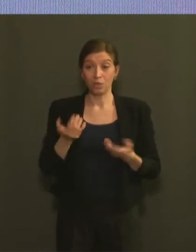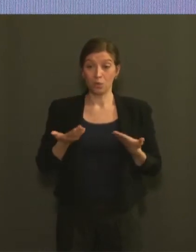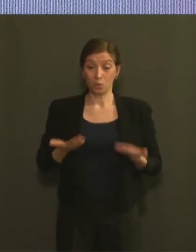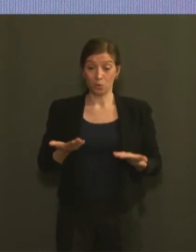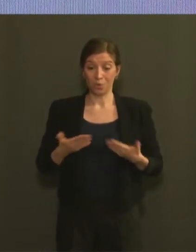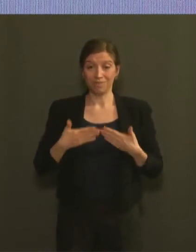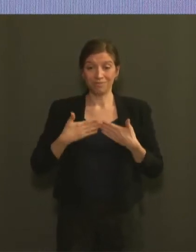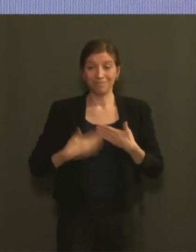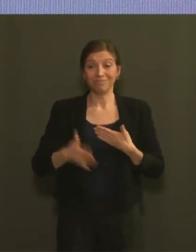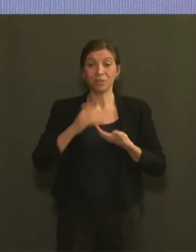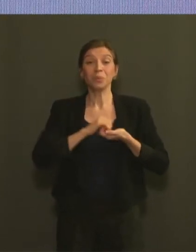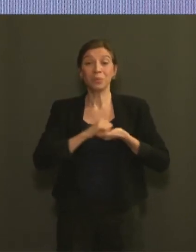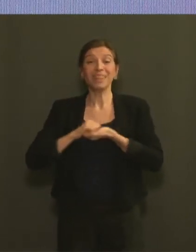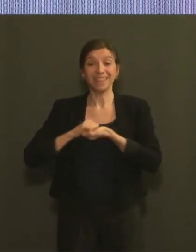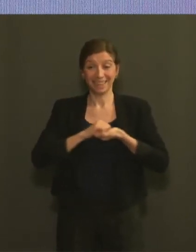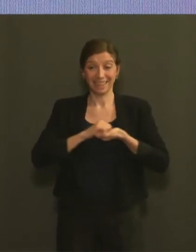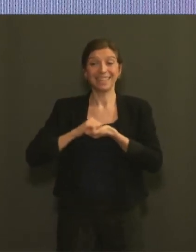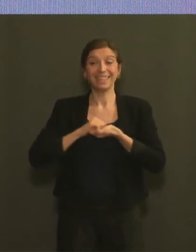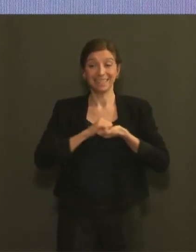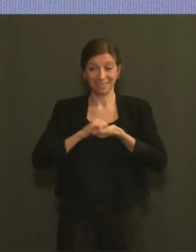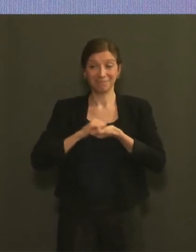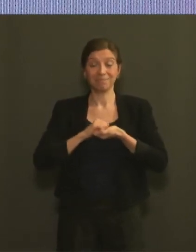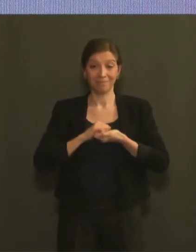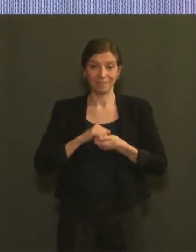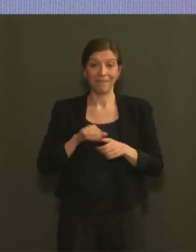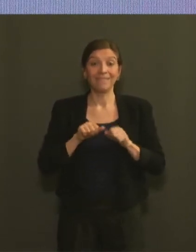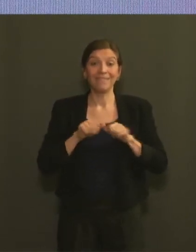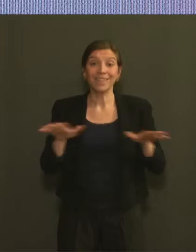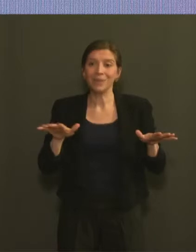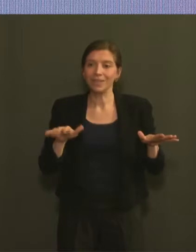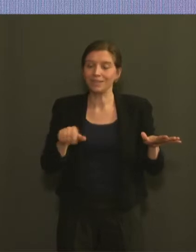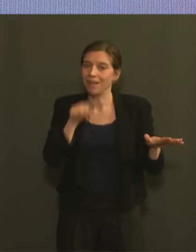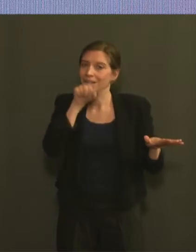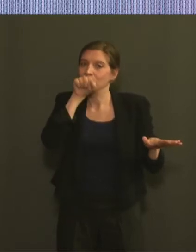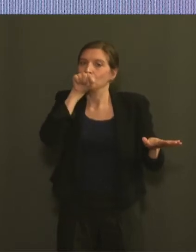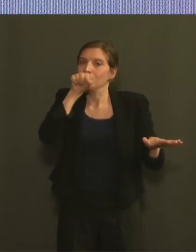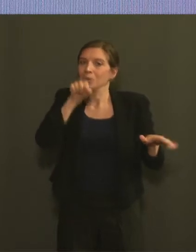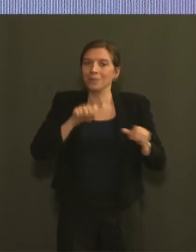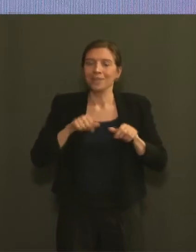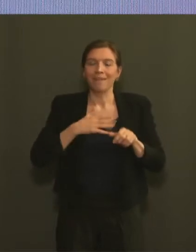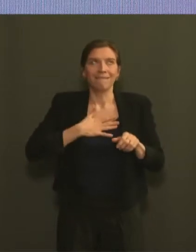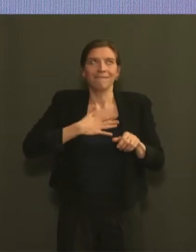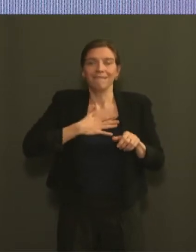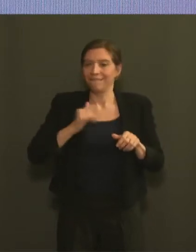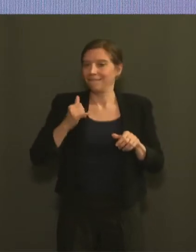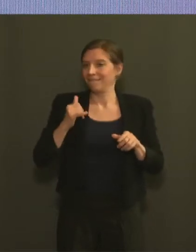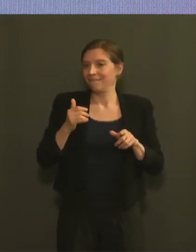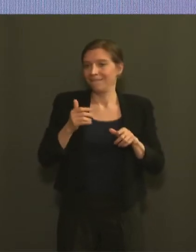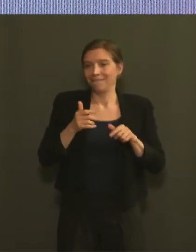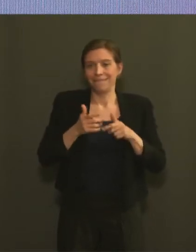qu'une près d'1 dixon octobre rêve commun de l'hinterland